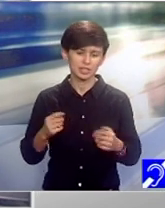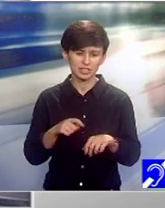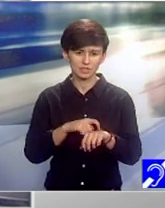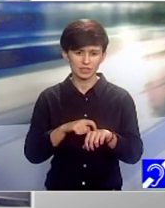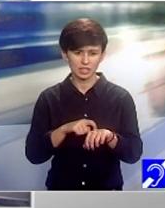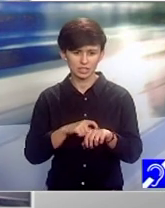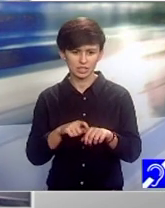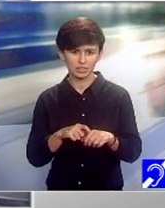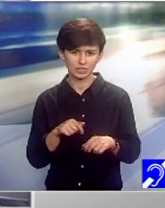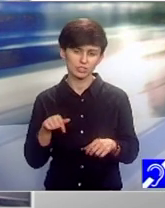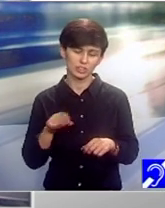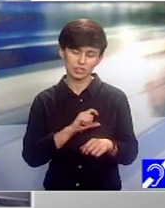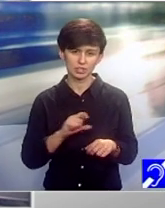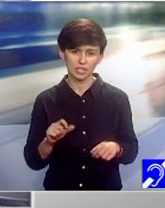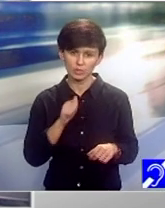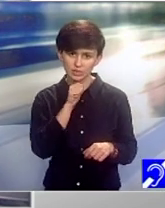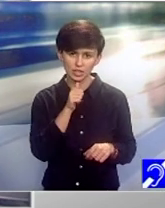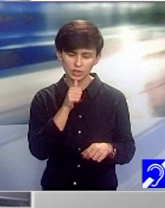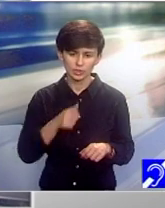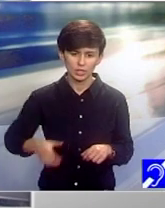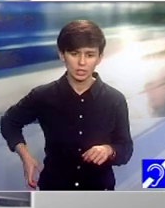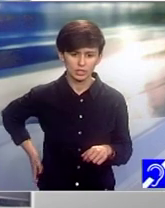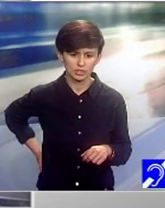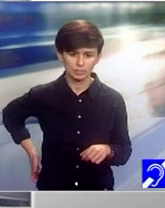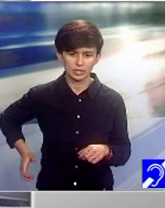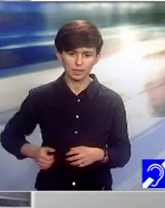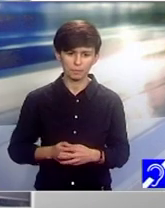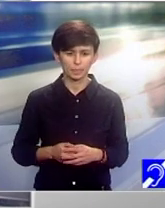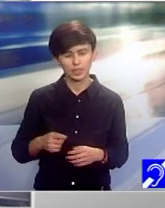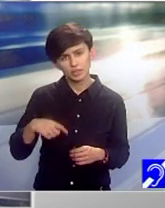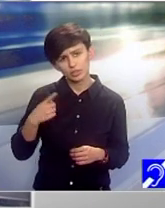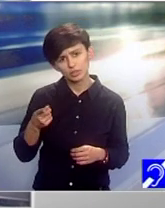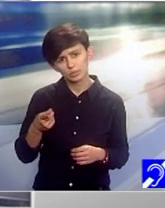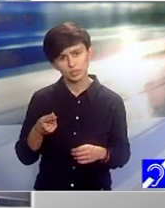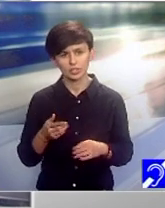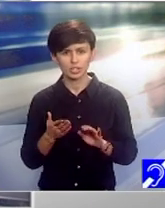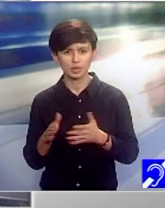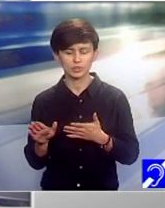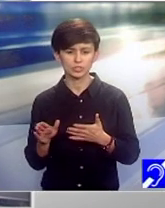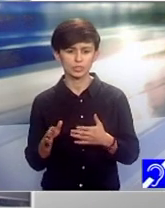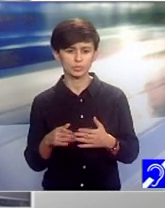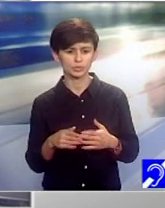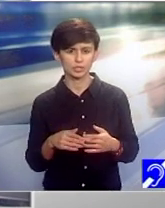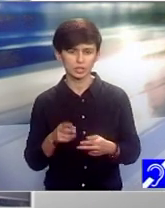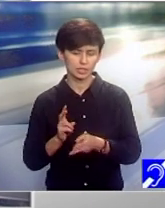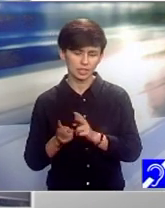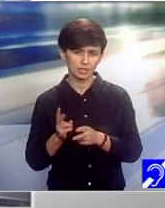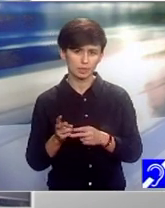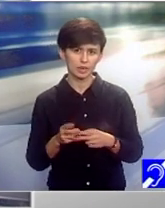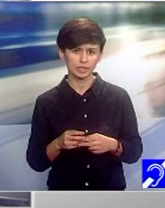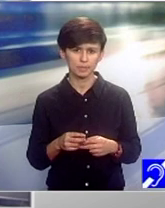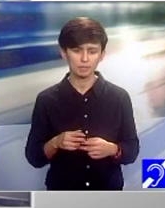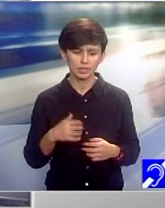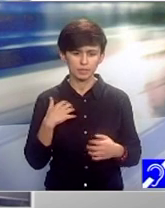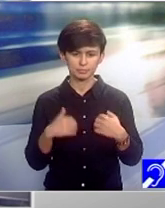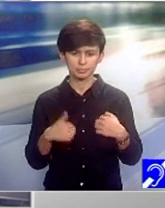de-aia m-a durat pe mine spatele. Și după biopsie am început iarăși tratament, am făcut radioterapie și a fost, ca să zic